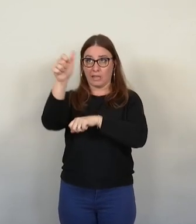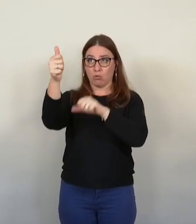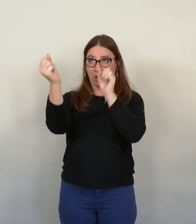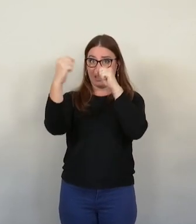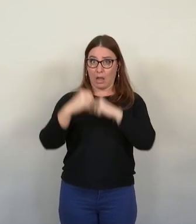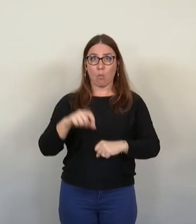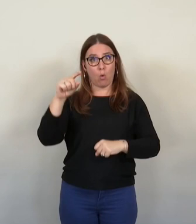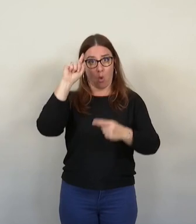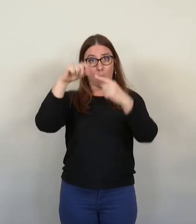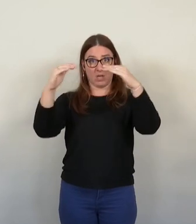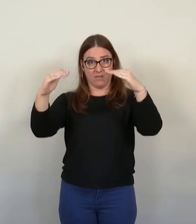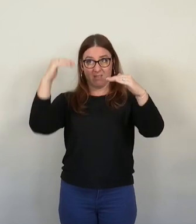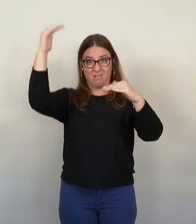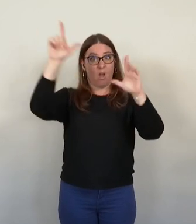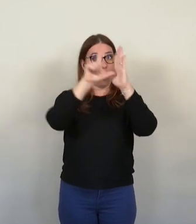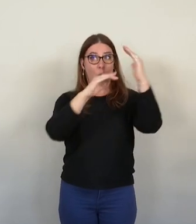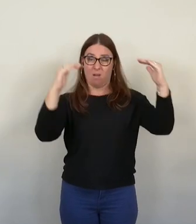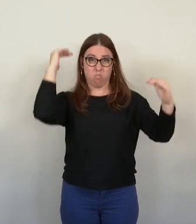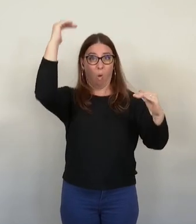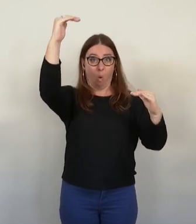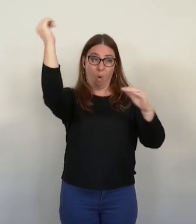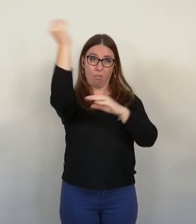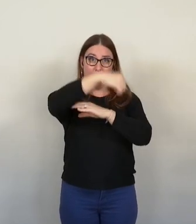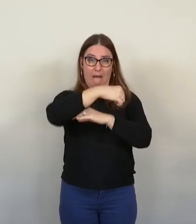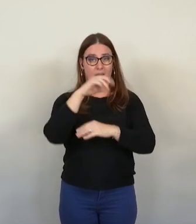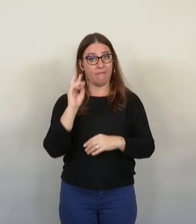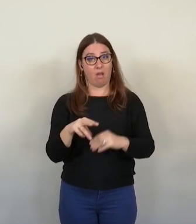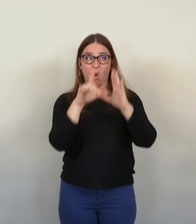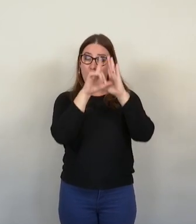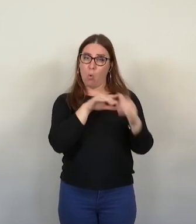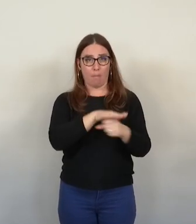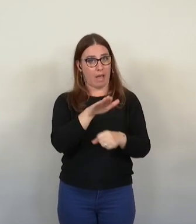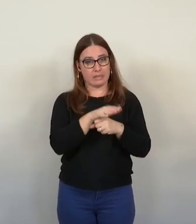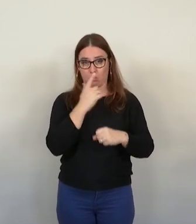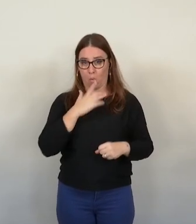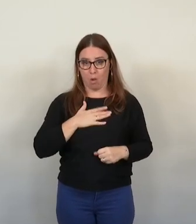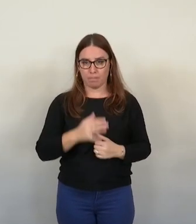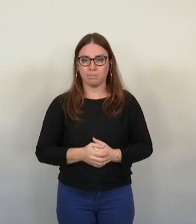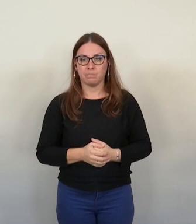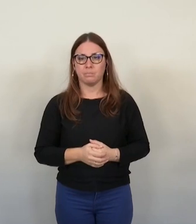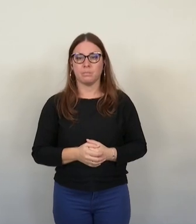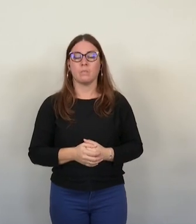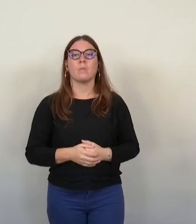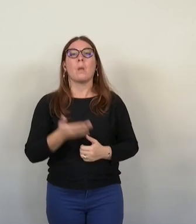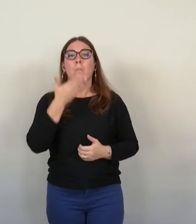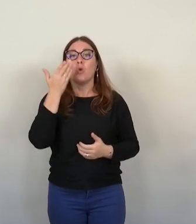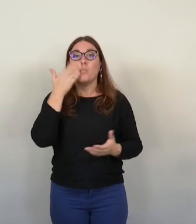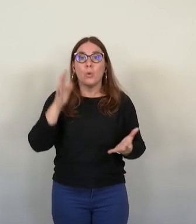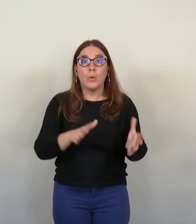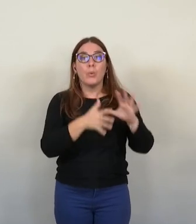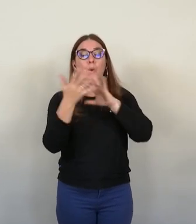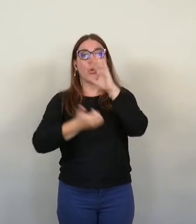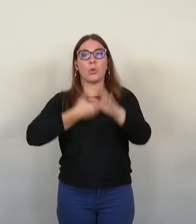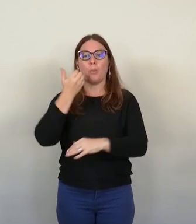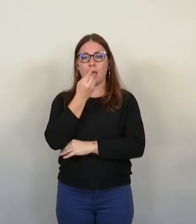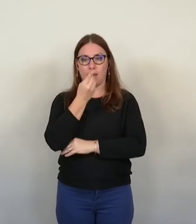sont plus ambitieux que la loi c'est le moins qu'on puisse dire qui je trouve est très faiarde à ce sujet ensuite l'amélioration de l'autonomie